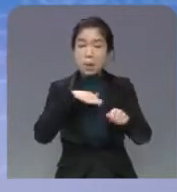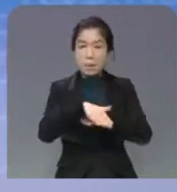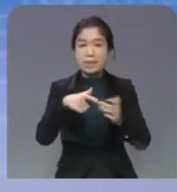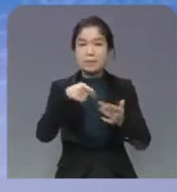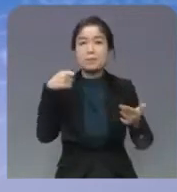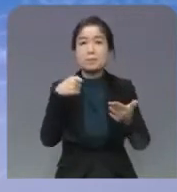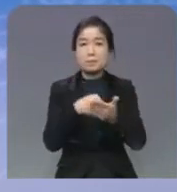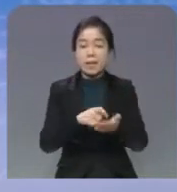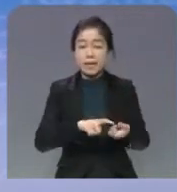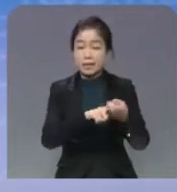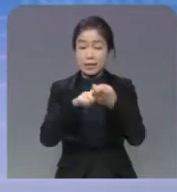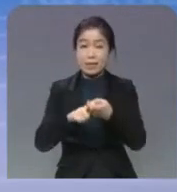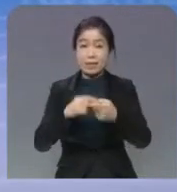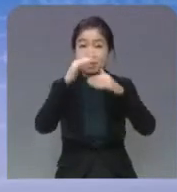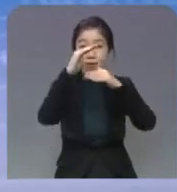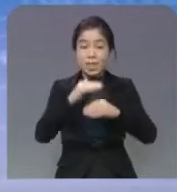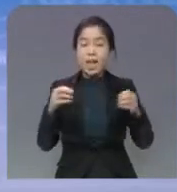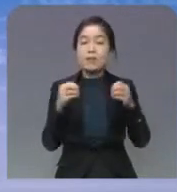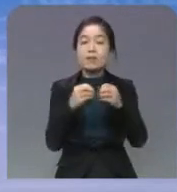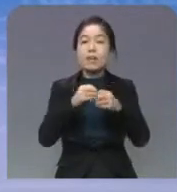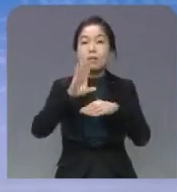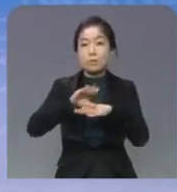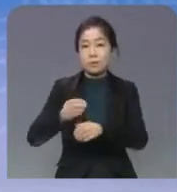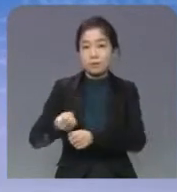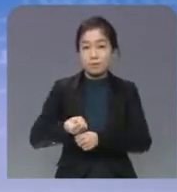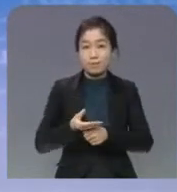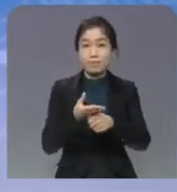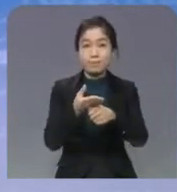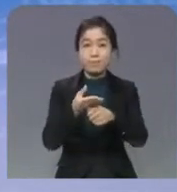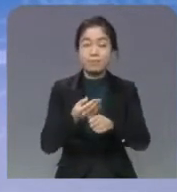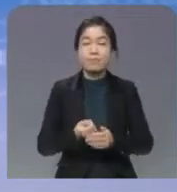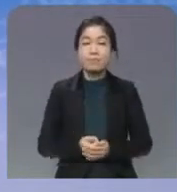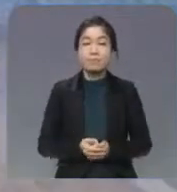택했습니다. 네트워크 소식 창원방송총국 배수영 기자입니다.